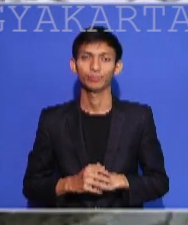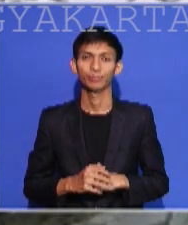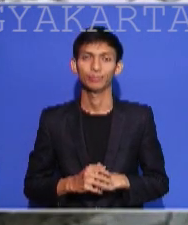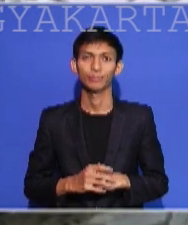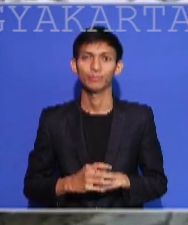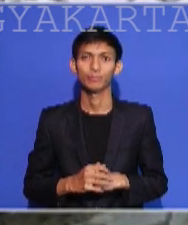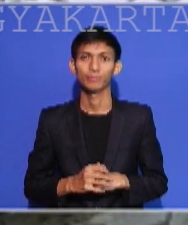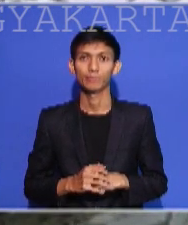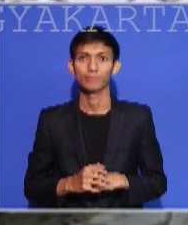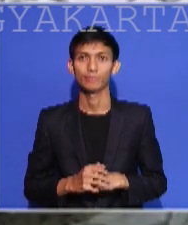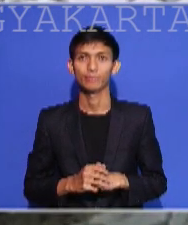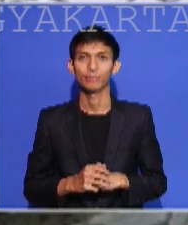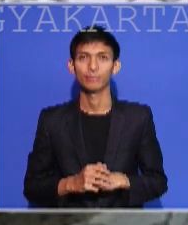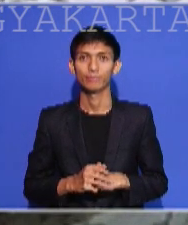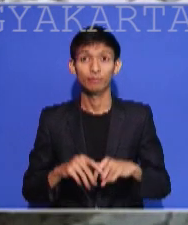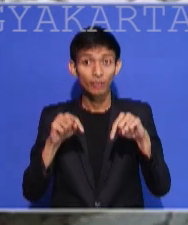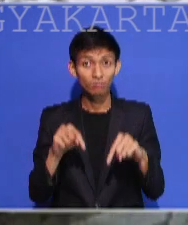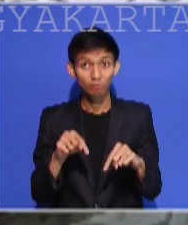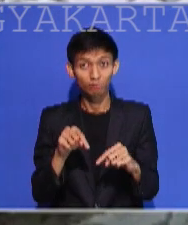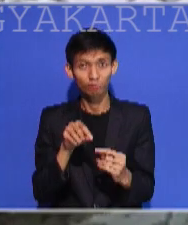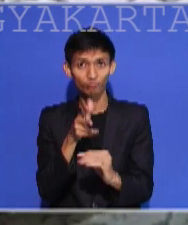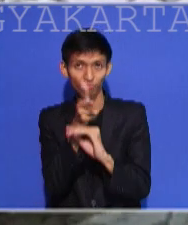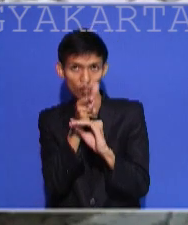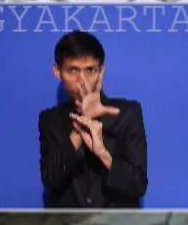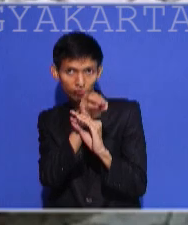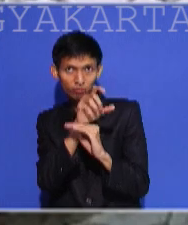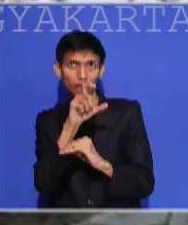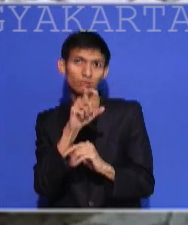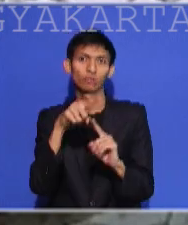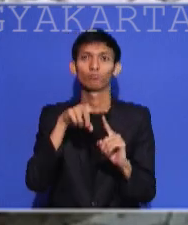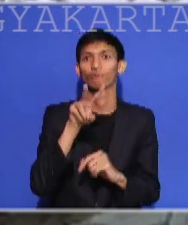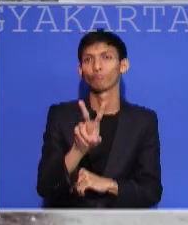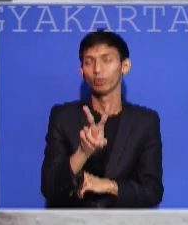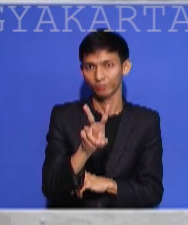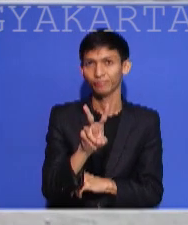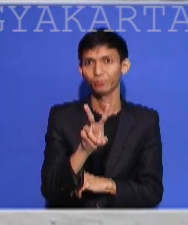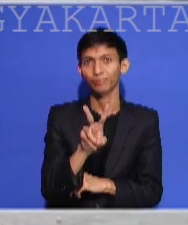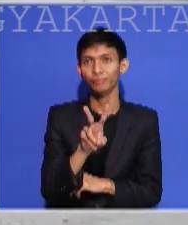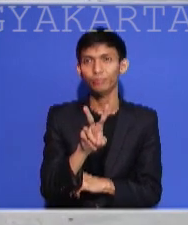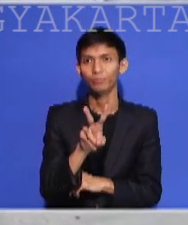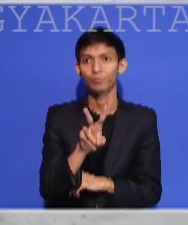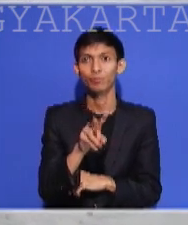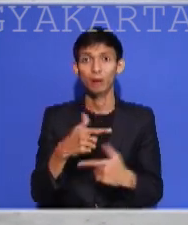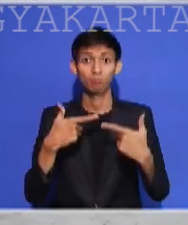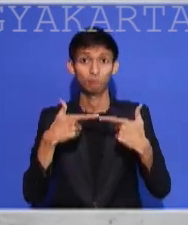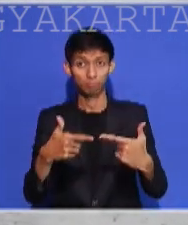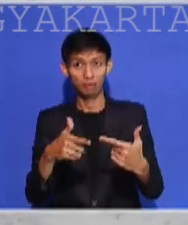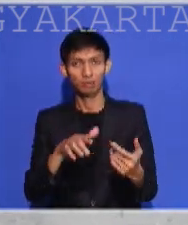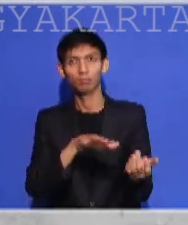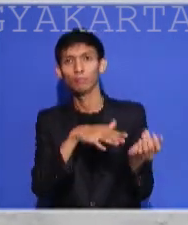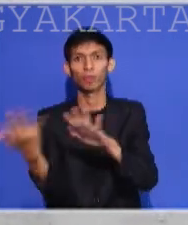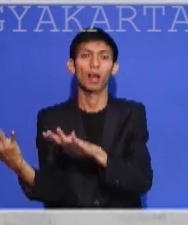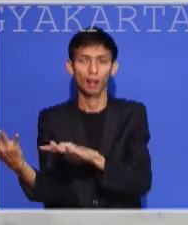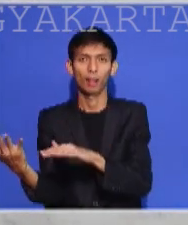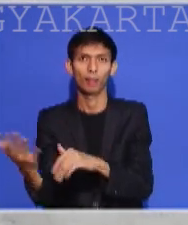luka-luka inilah rekaman kamera pengawas yang merekam terjadinya kecelakaan tunggal yang melibatkan sebuah kendaraan jenis minibus di